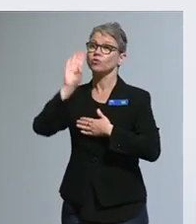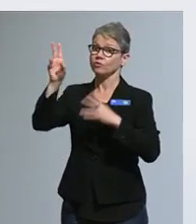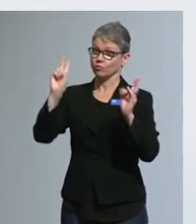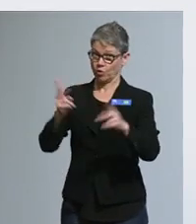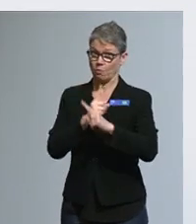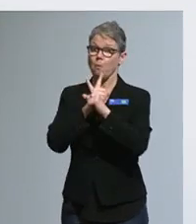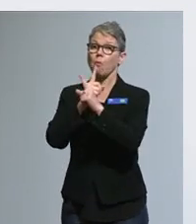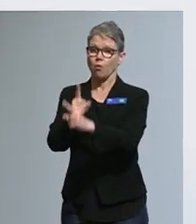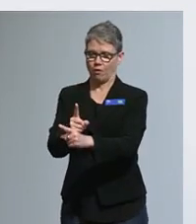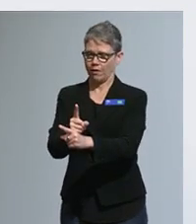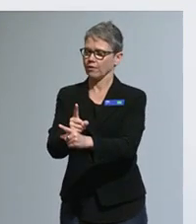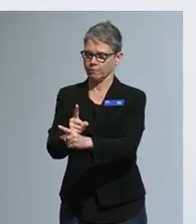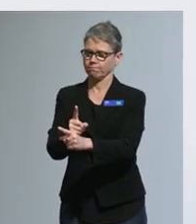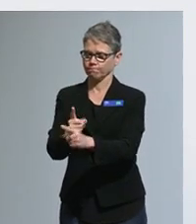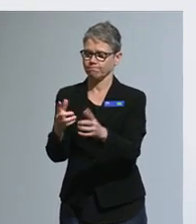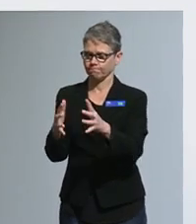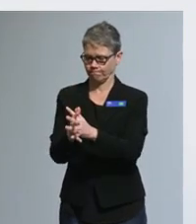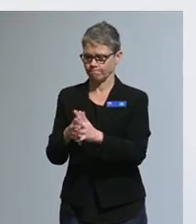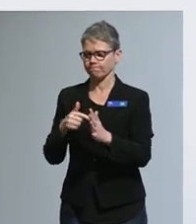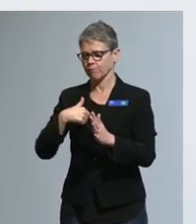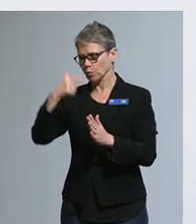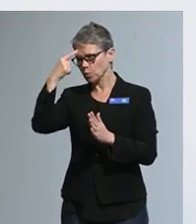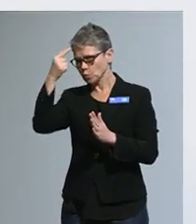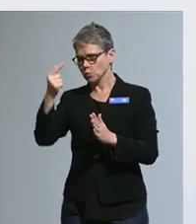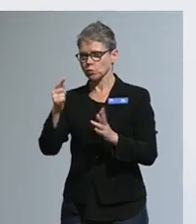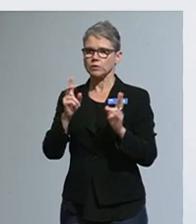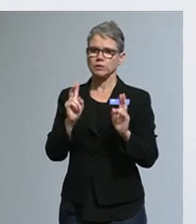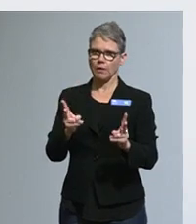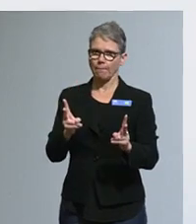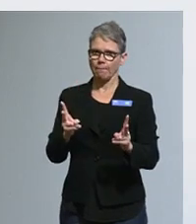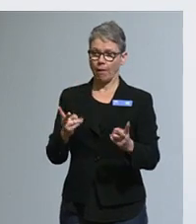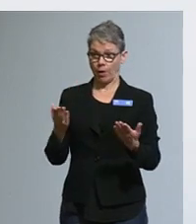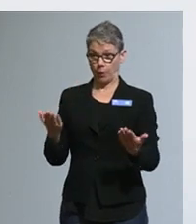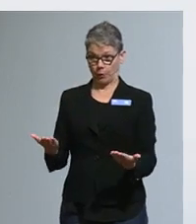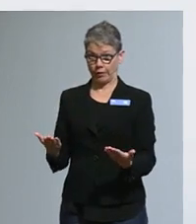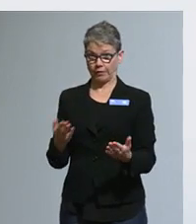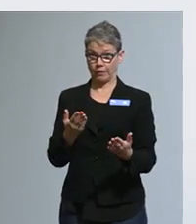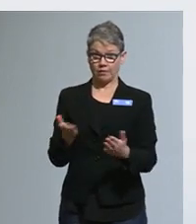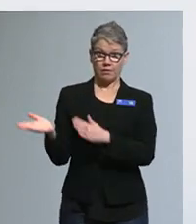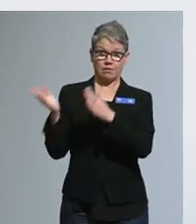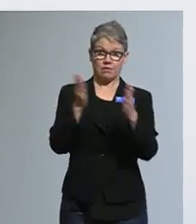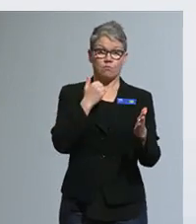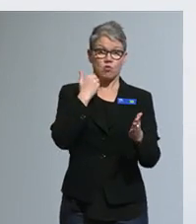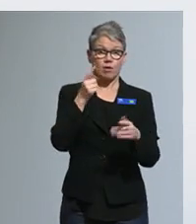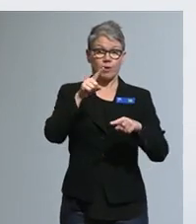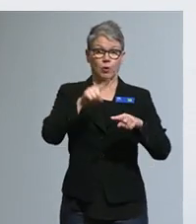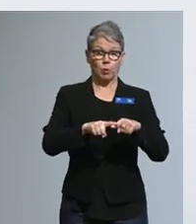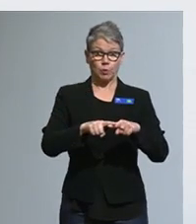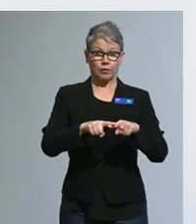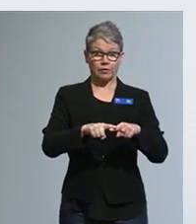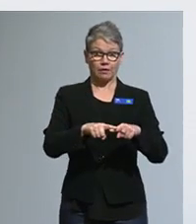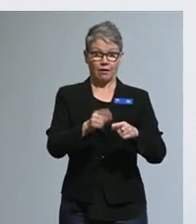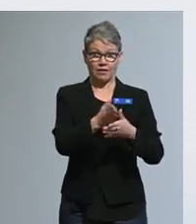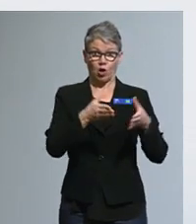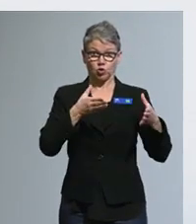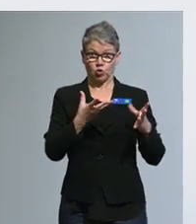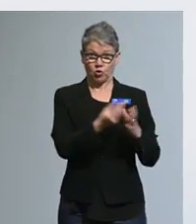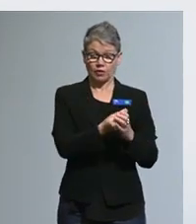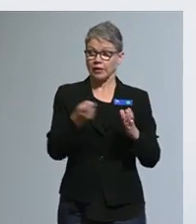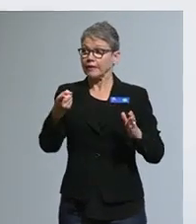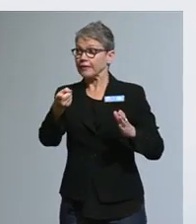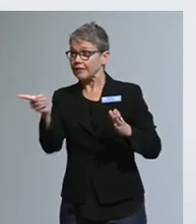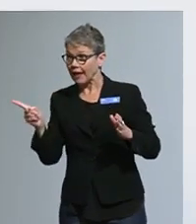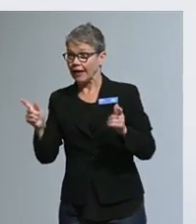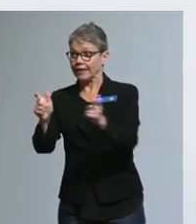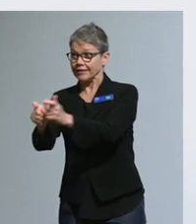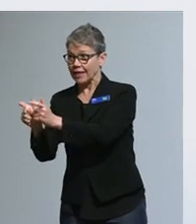tulevaisuudessa mukana tässä, ja uskon, että samalla tavalla, kun me tehdään sitten sen kuntajaoston kanssa, niin te myös, eli järjestö- ja